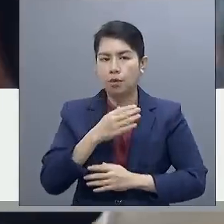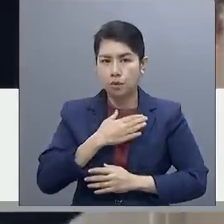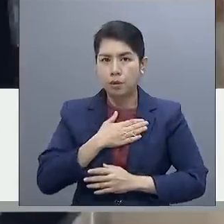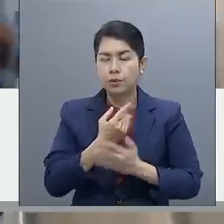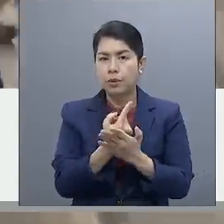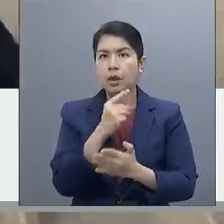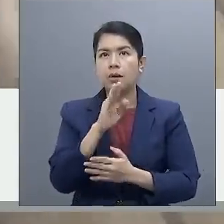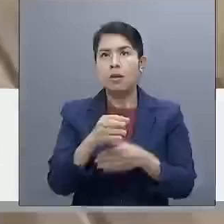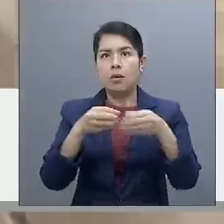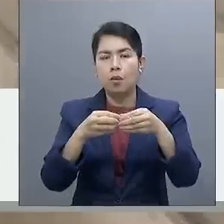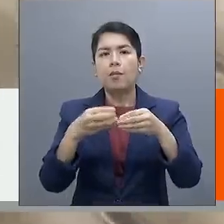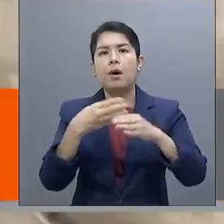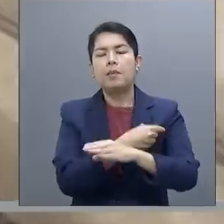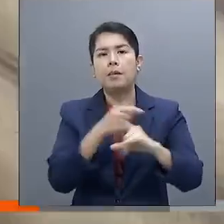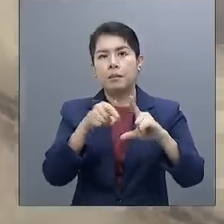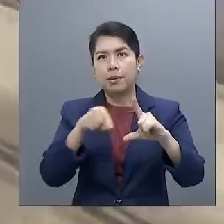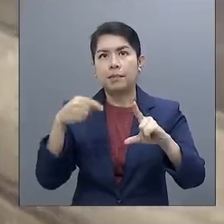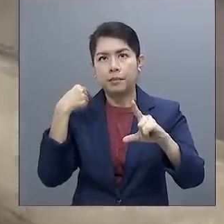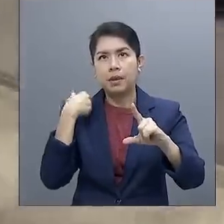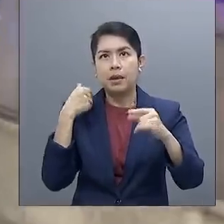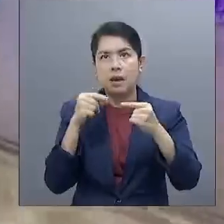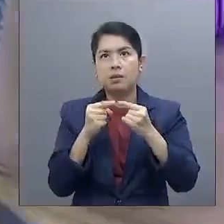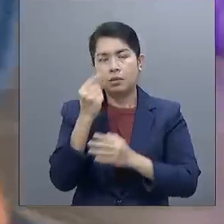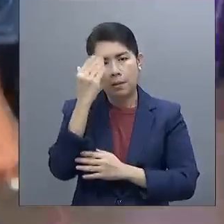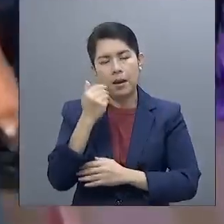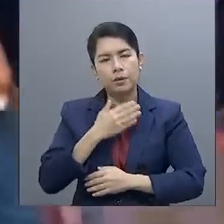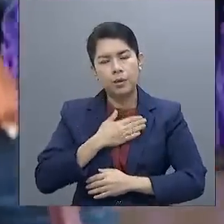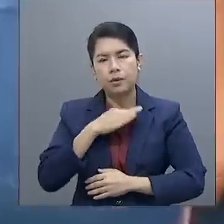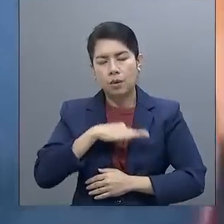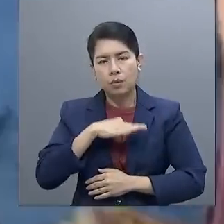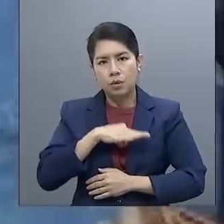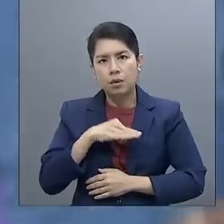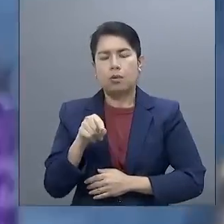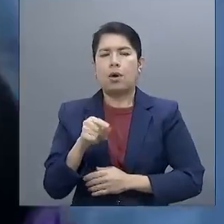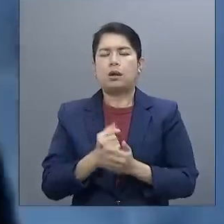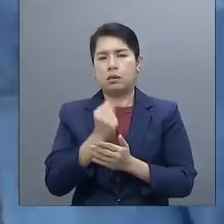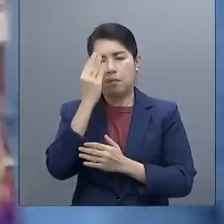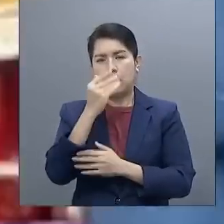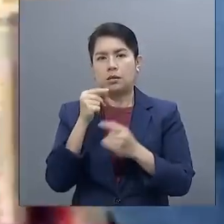พื่อมายืนเคียงข้างกับนางสาวชนทิชาด้วยความเป็นห่วงต่อกระบวนการยุติธรรมค่ะ